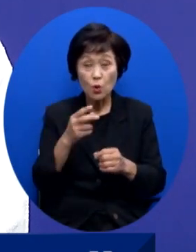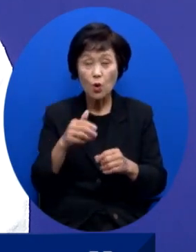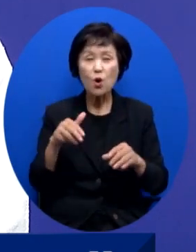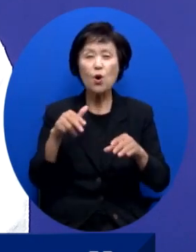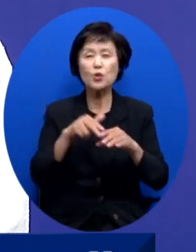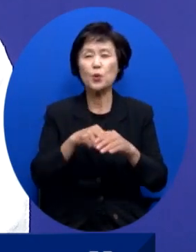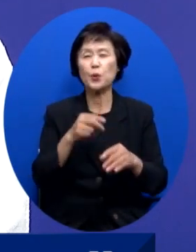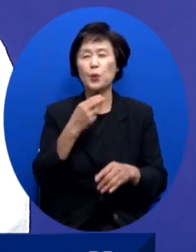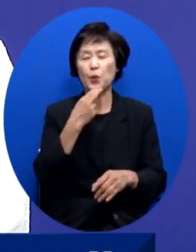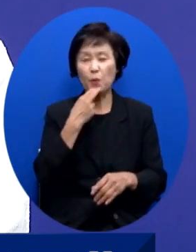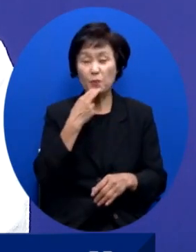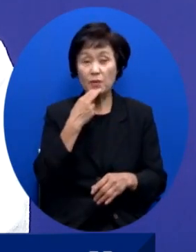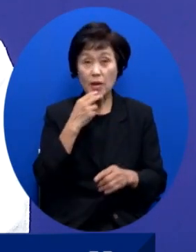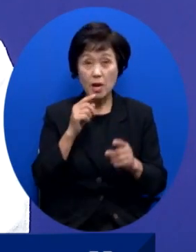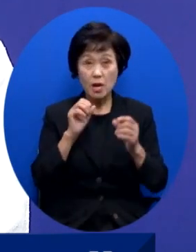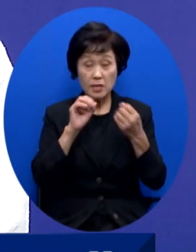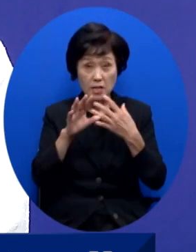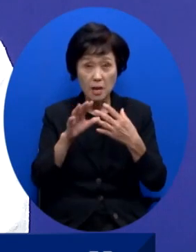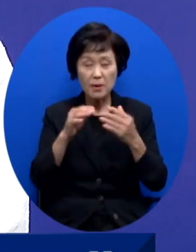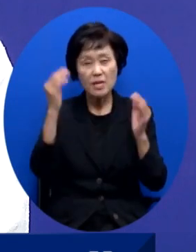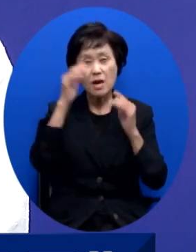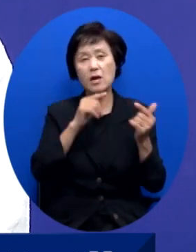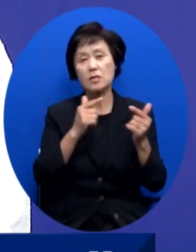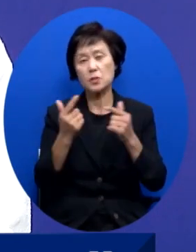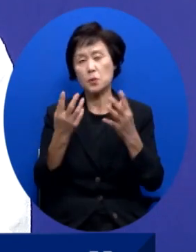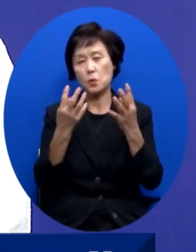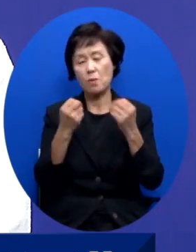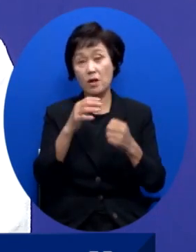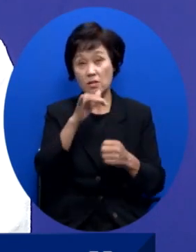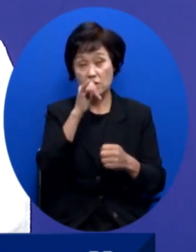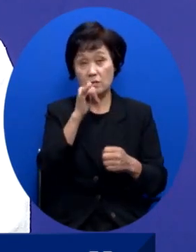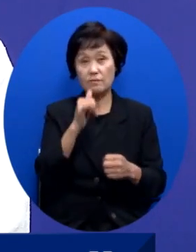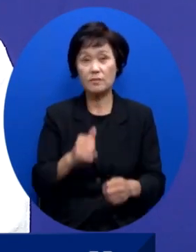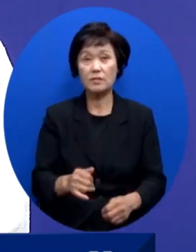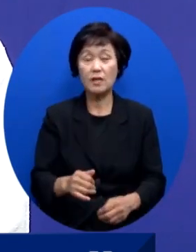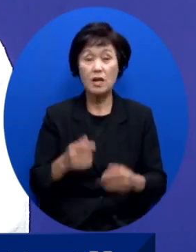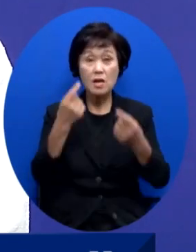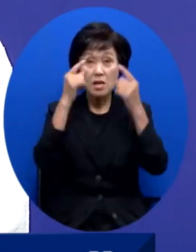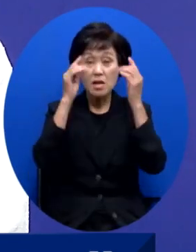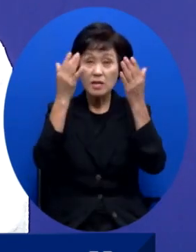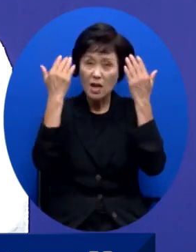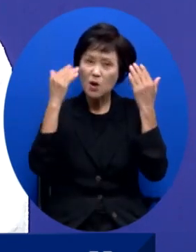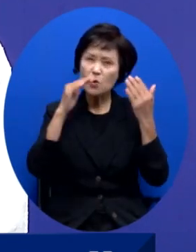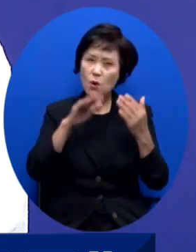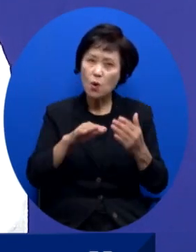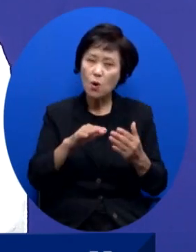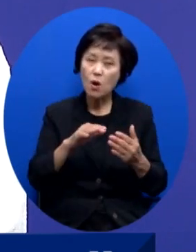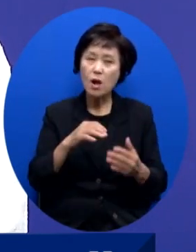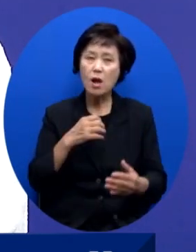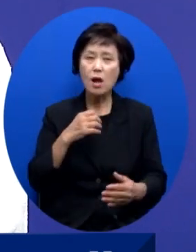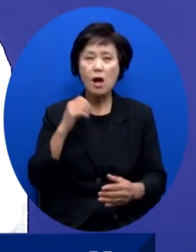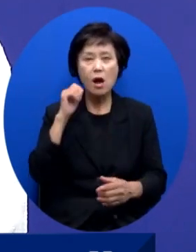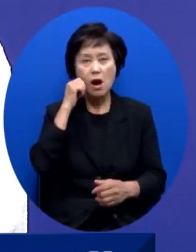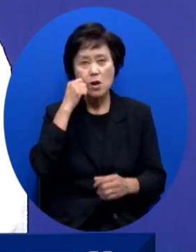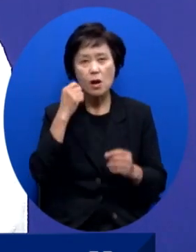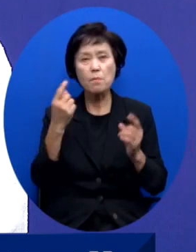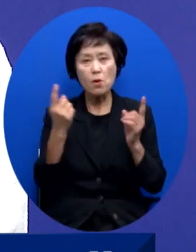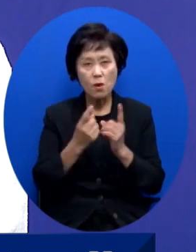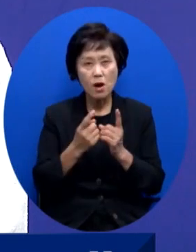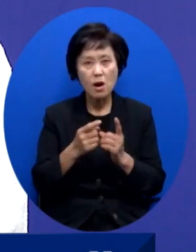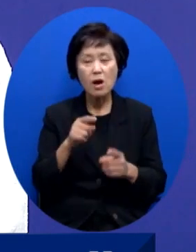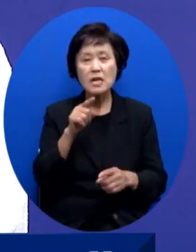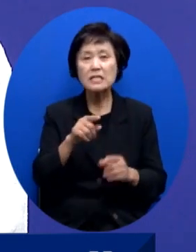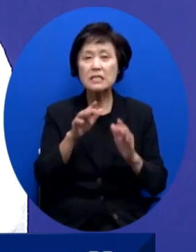73%였고 개신교인은 15%에 그쳤습니다. 캠퍼스 사역 현장에 빨간불이 켜진 건데 문제는 이들을